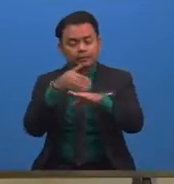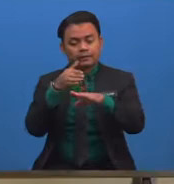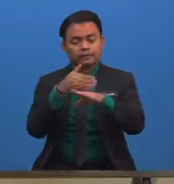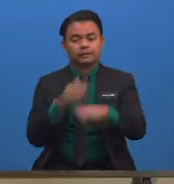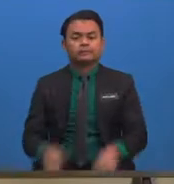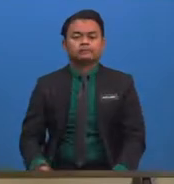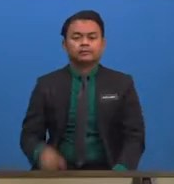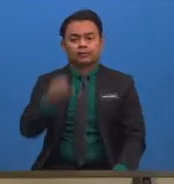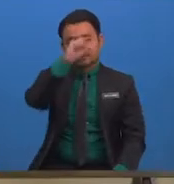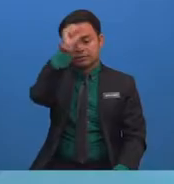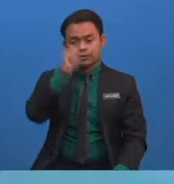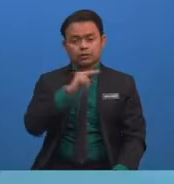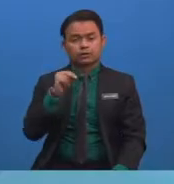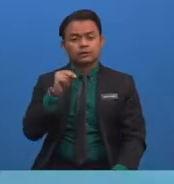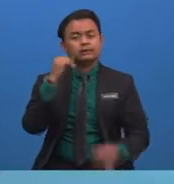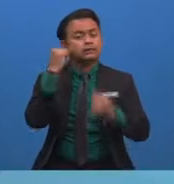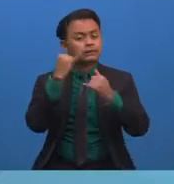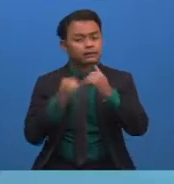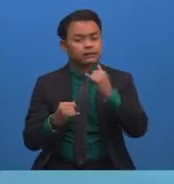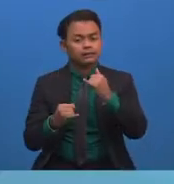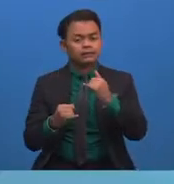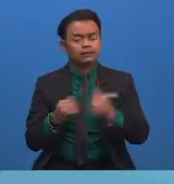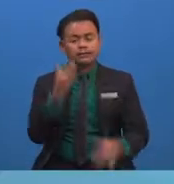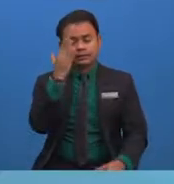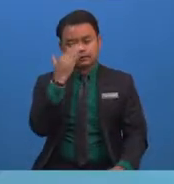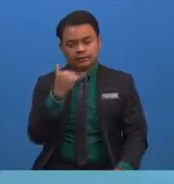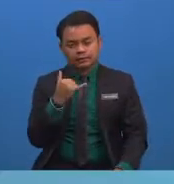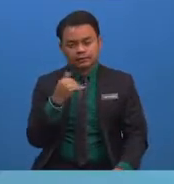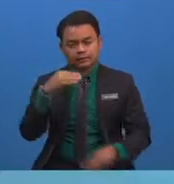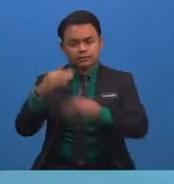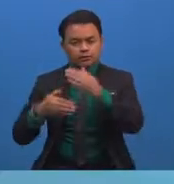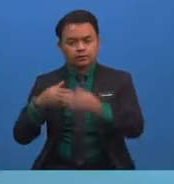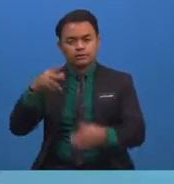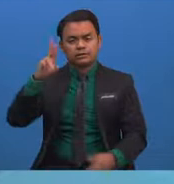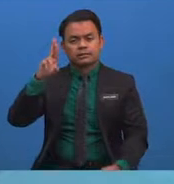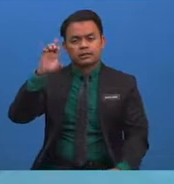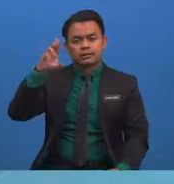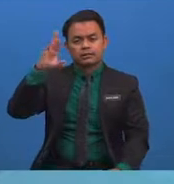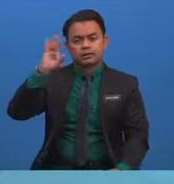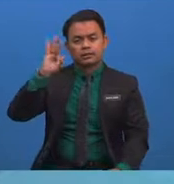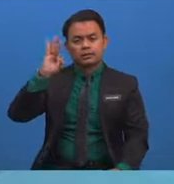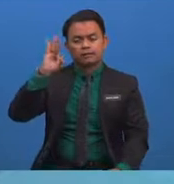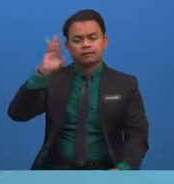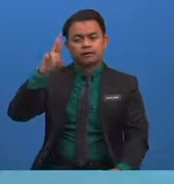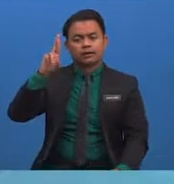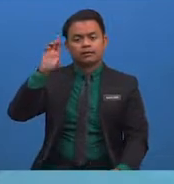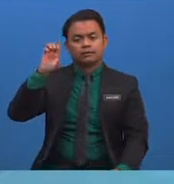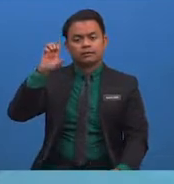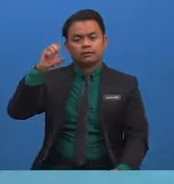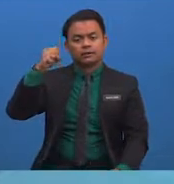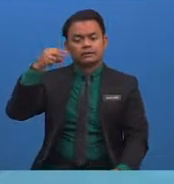Soalan terakhir, mengapakah proses refresh perlu dilakukan semasa mencelur?